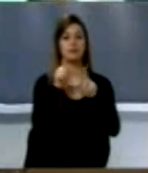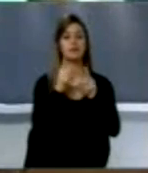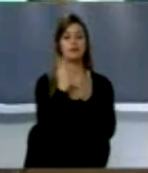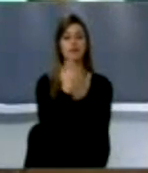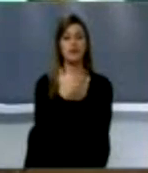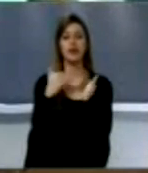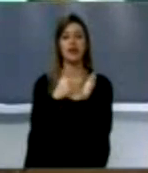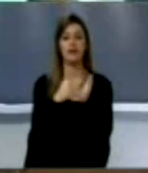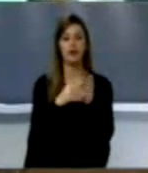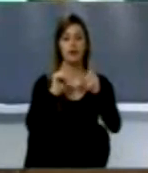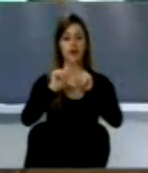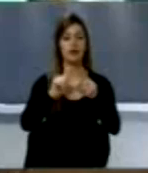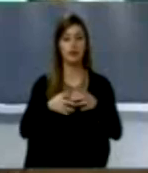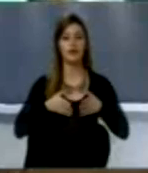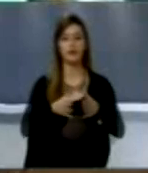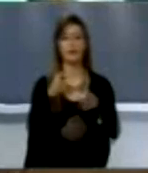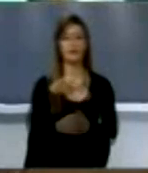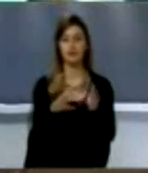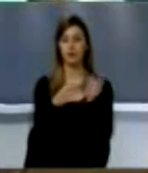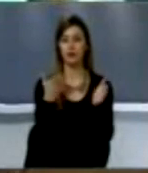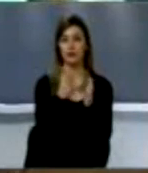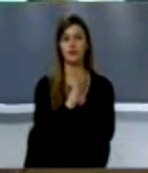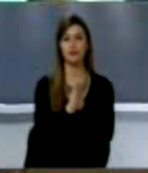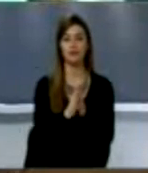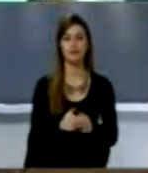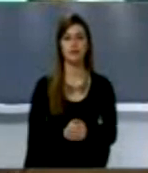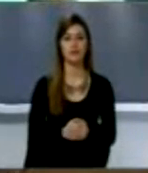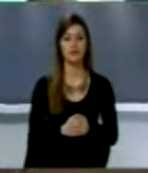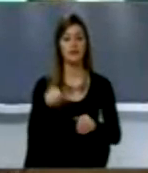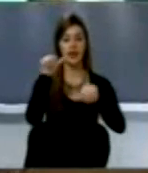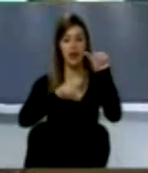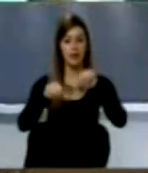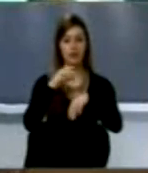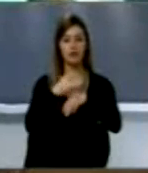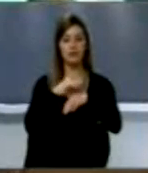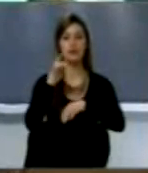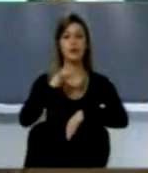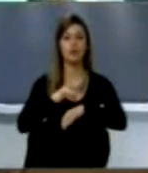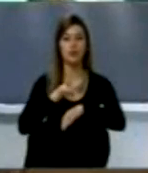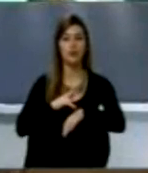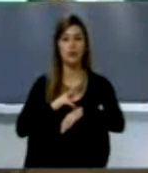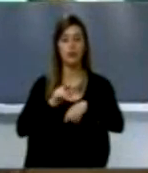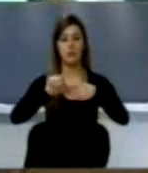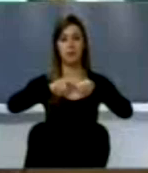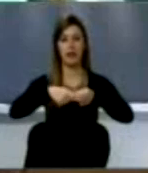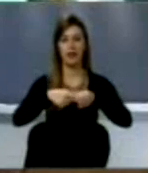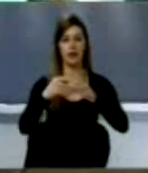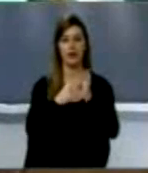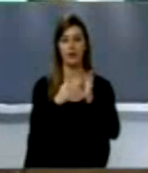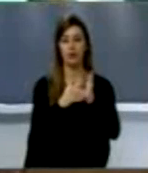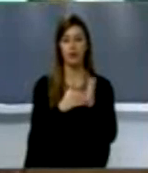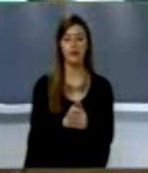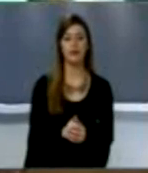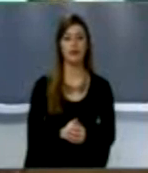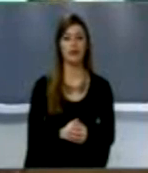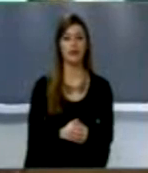needs through infrastructure publique. Laboratorike, medical diagnostic equipment, hematolo.